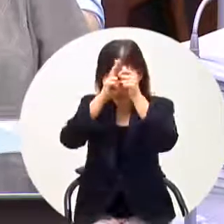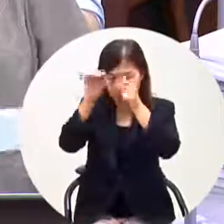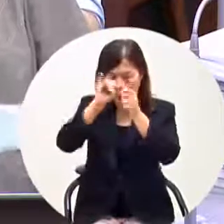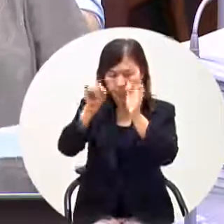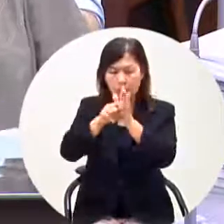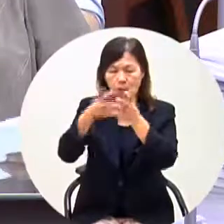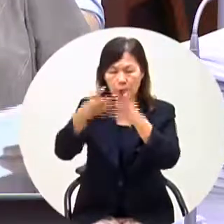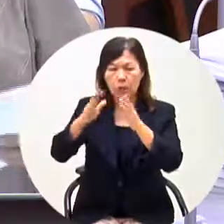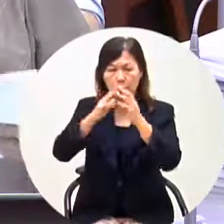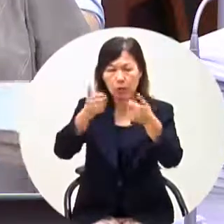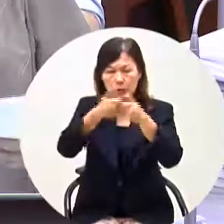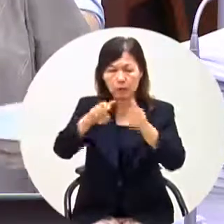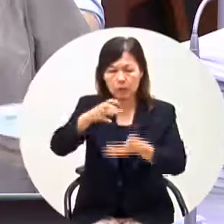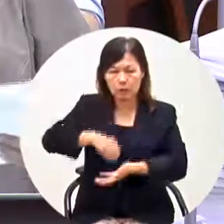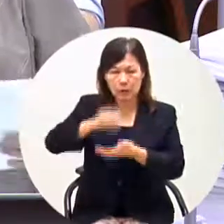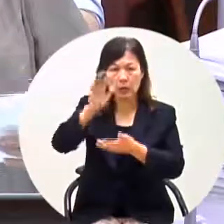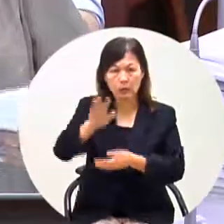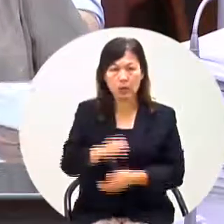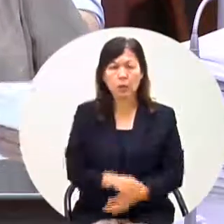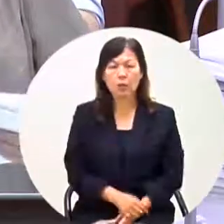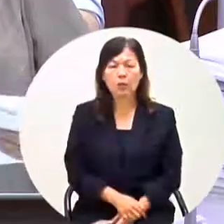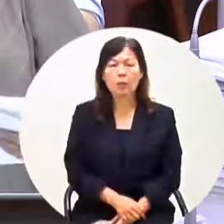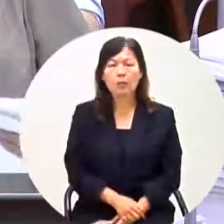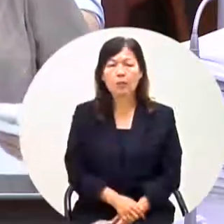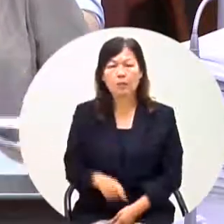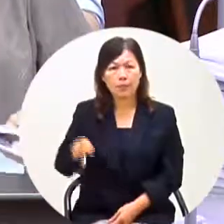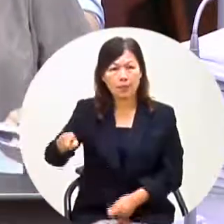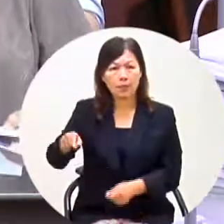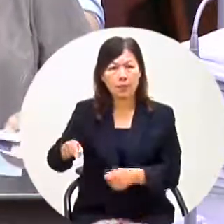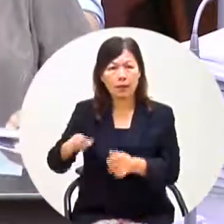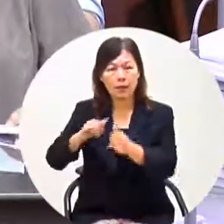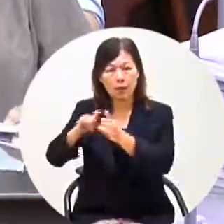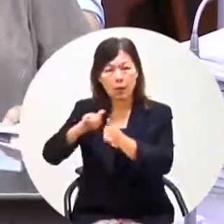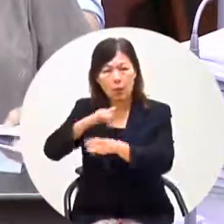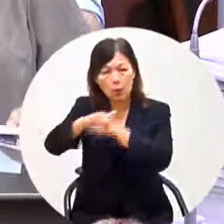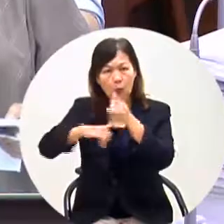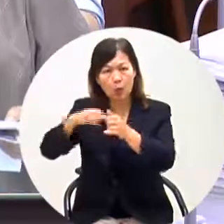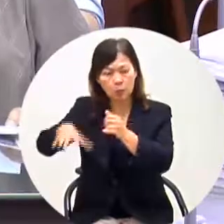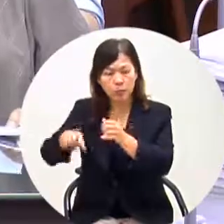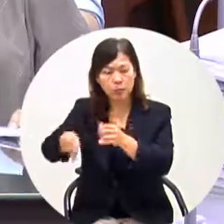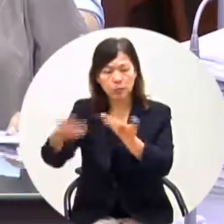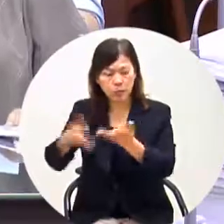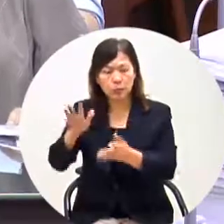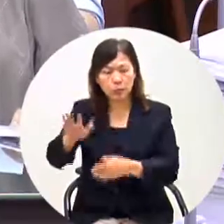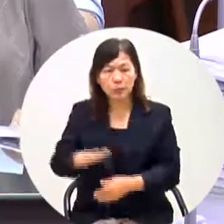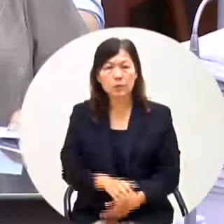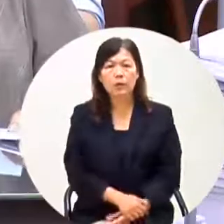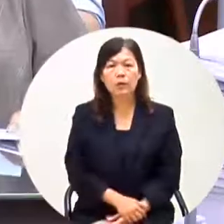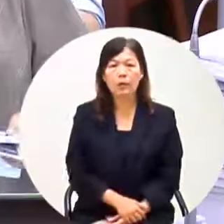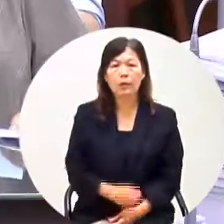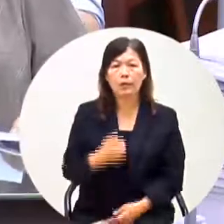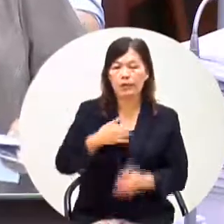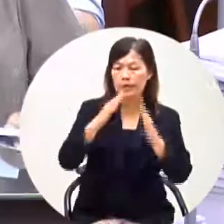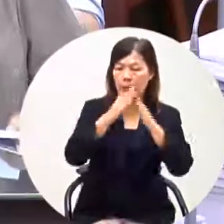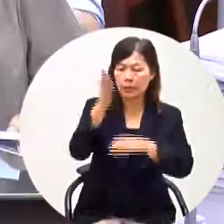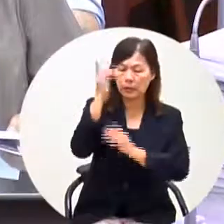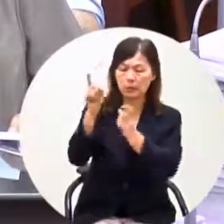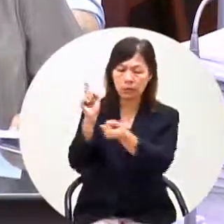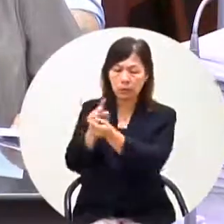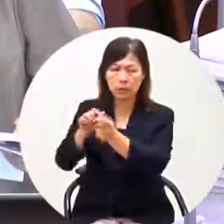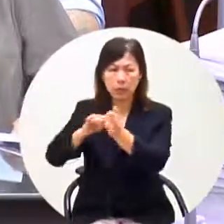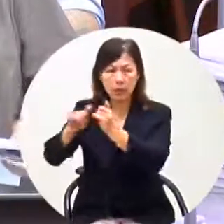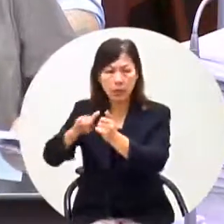从八卦里迄个里面活动中心的问题，市政府是对里面活动中心这个部